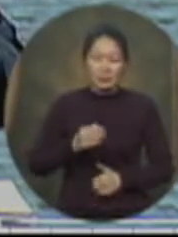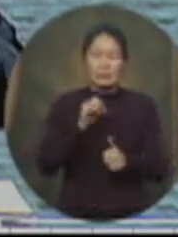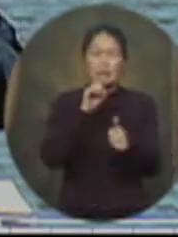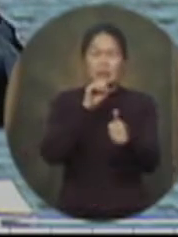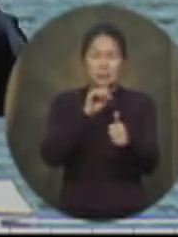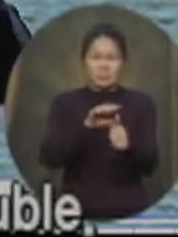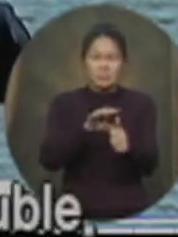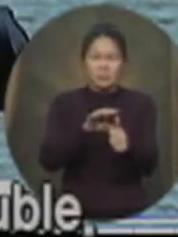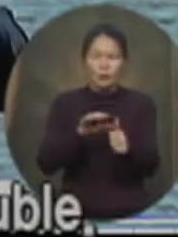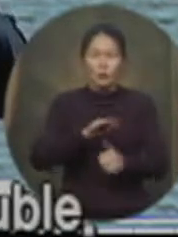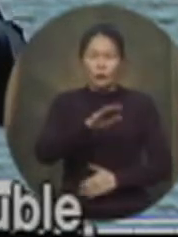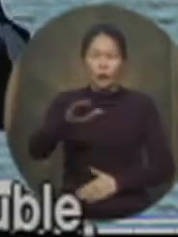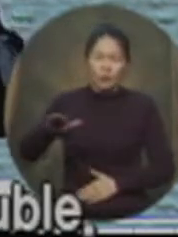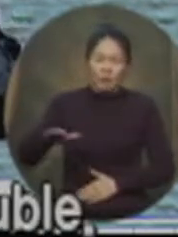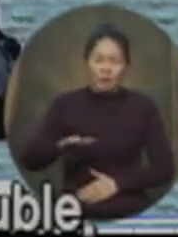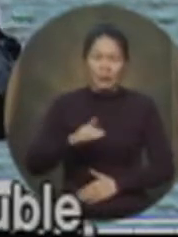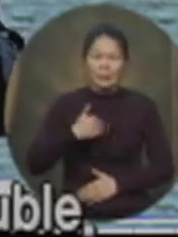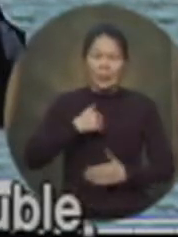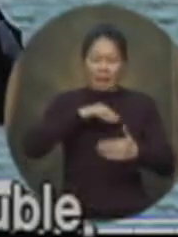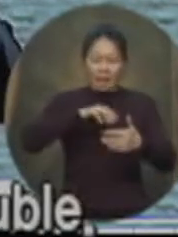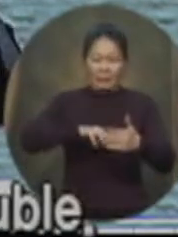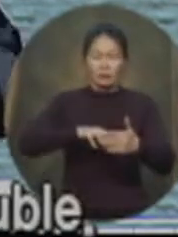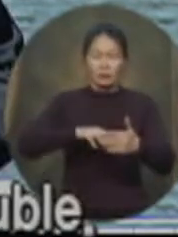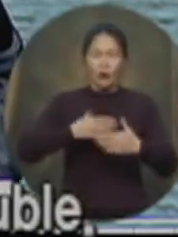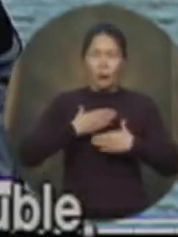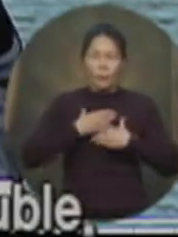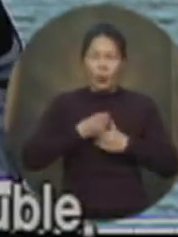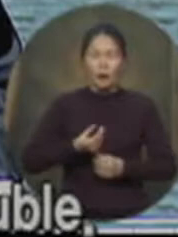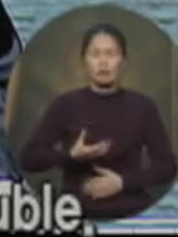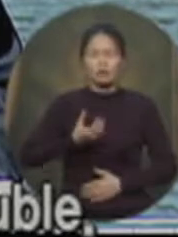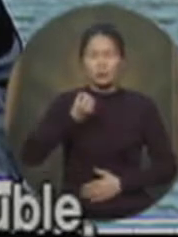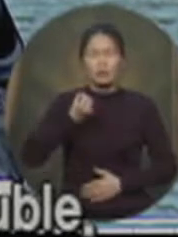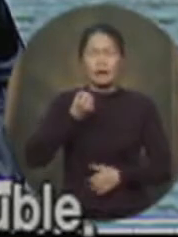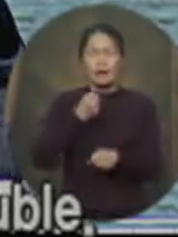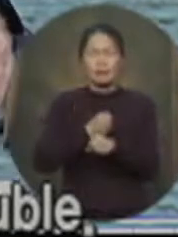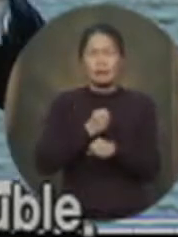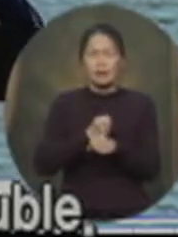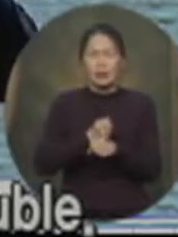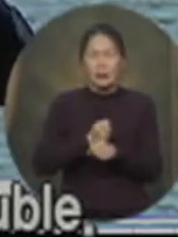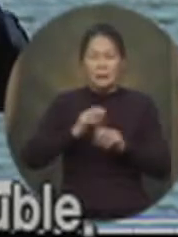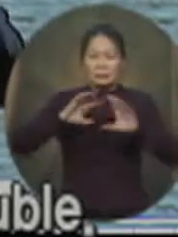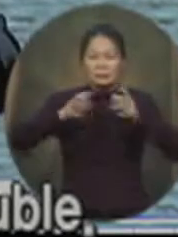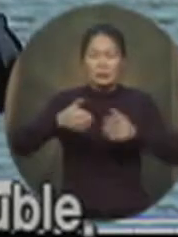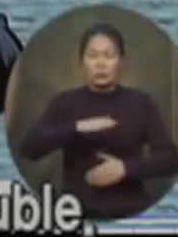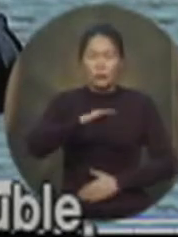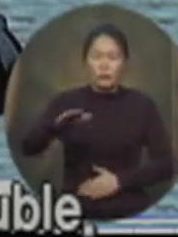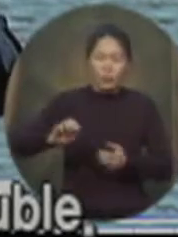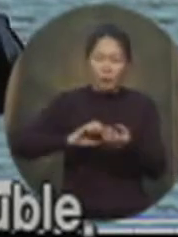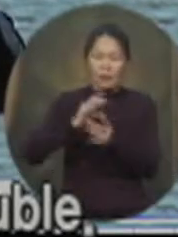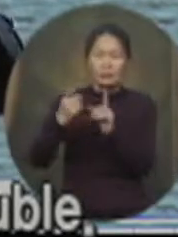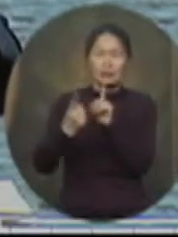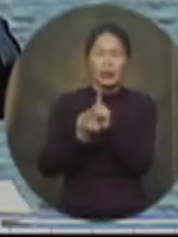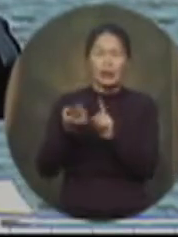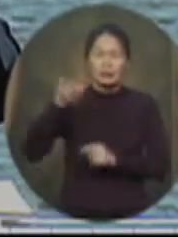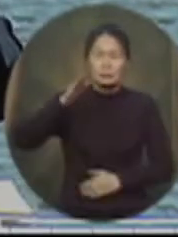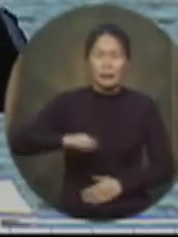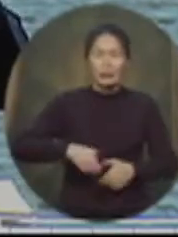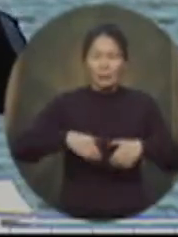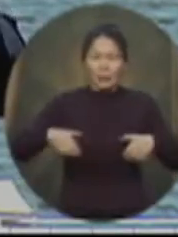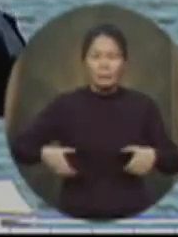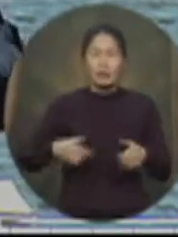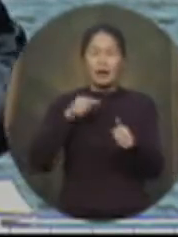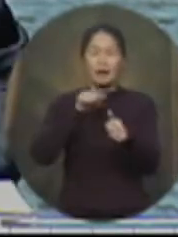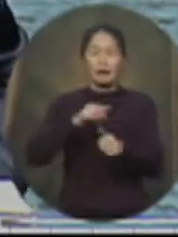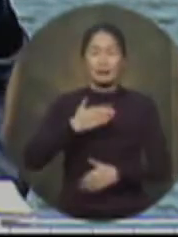너희로 내 안에서 평안을 누리게 하려 함이라 세상에서는 너희가 환란을 당하나 담대하라 내가